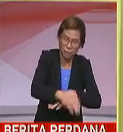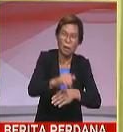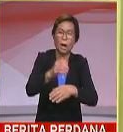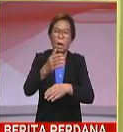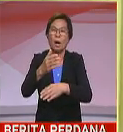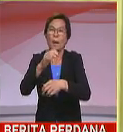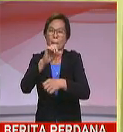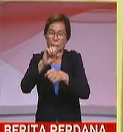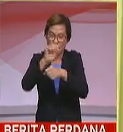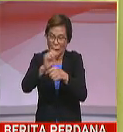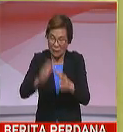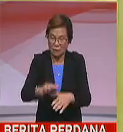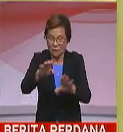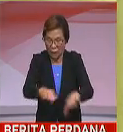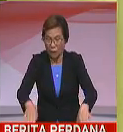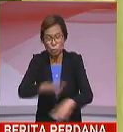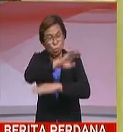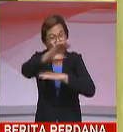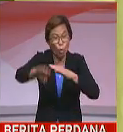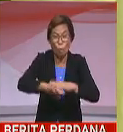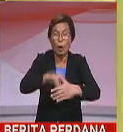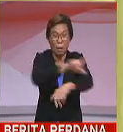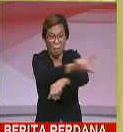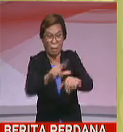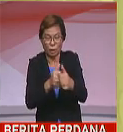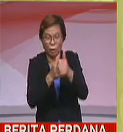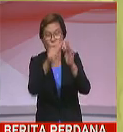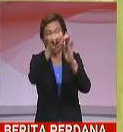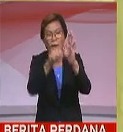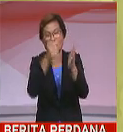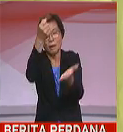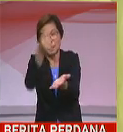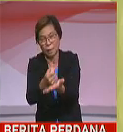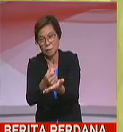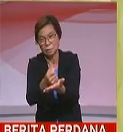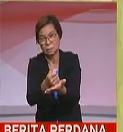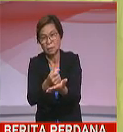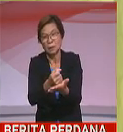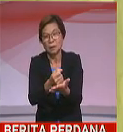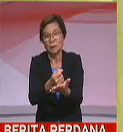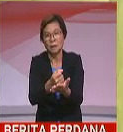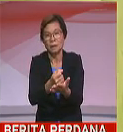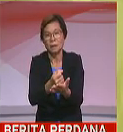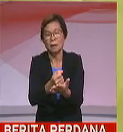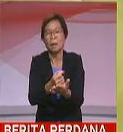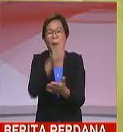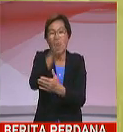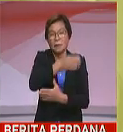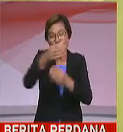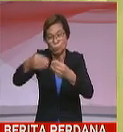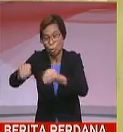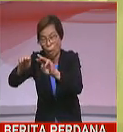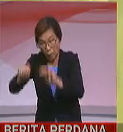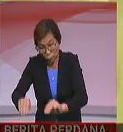kanak-kanak. Bahkan kita perlu memastikan semua peladangan ini mematuhi Akta Immigration, mematuhi Akta Anti Pemergedangan